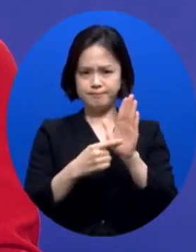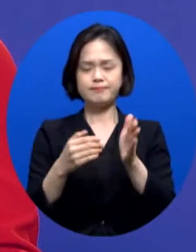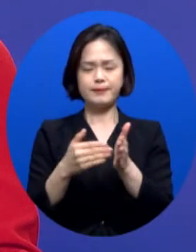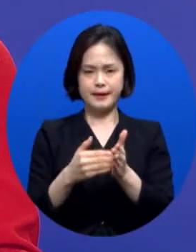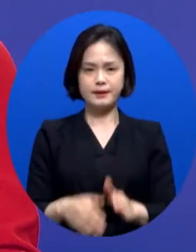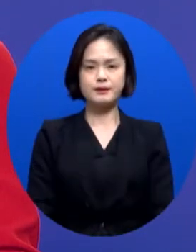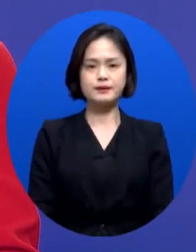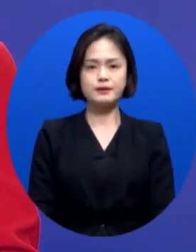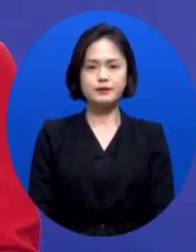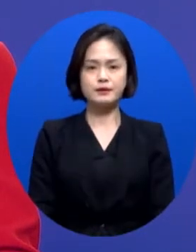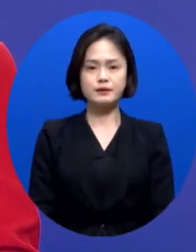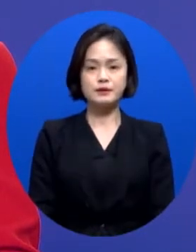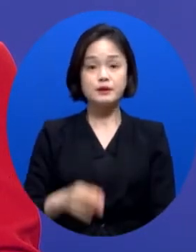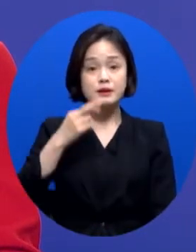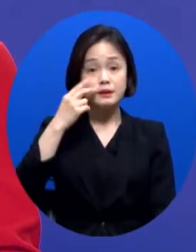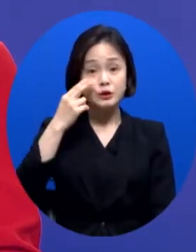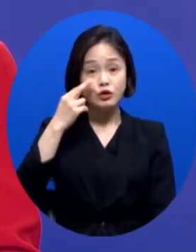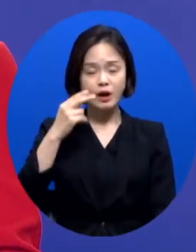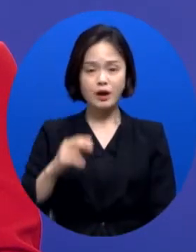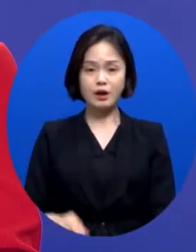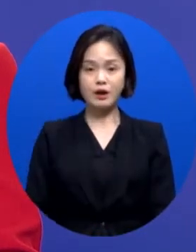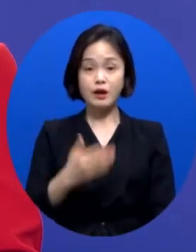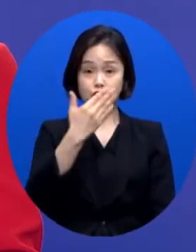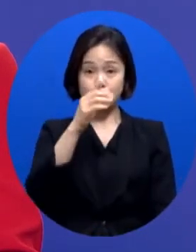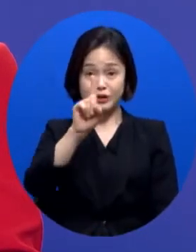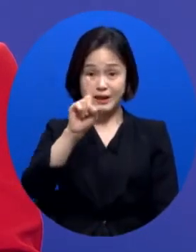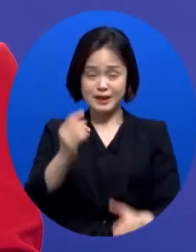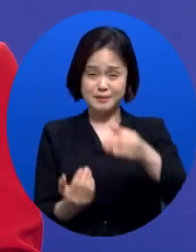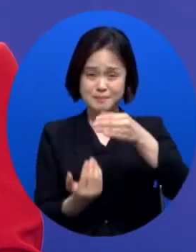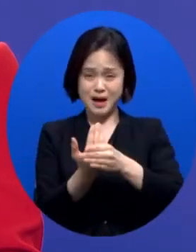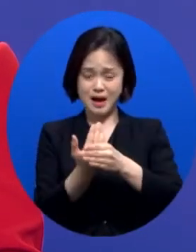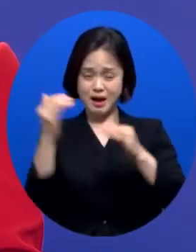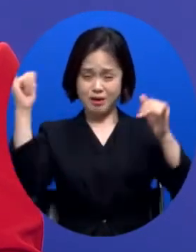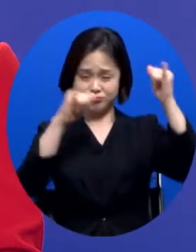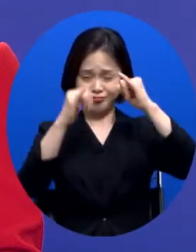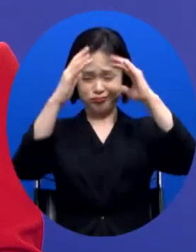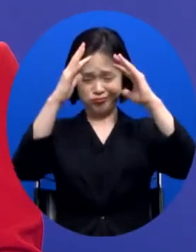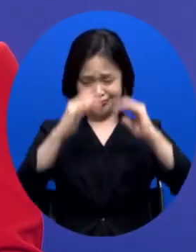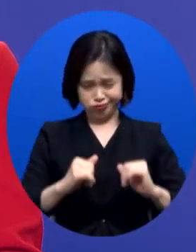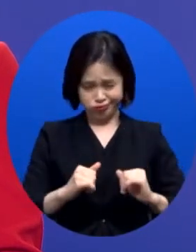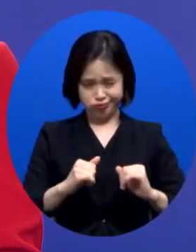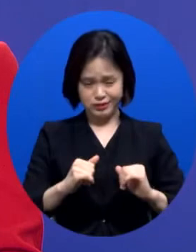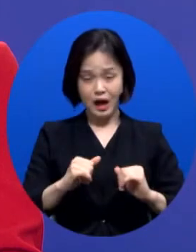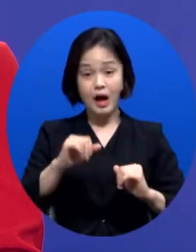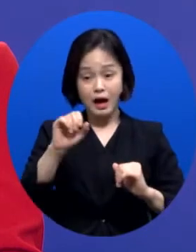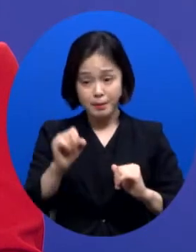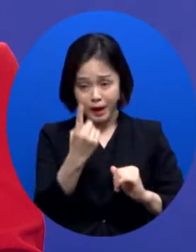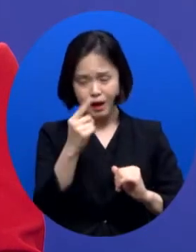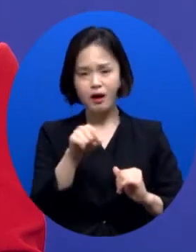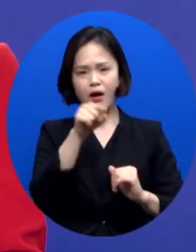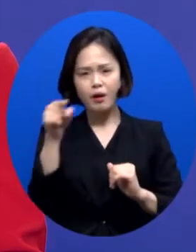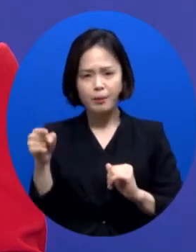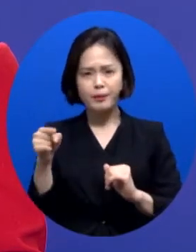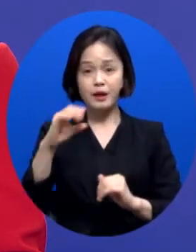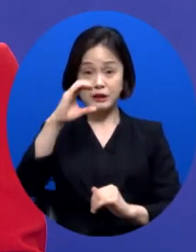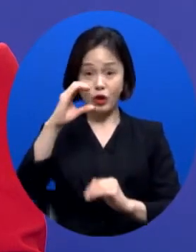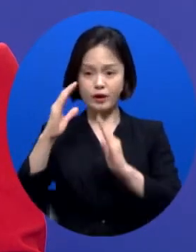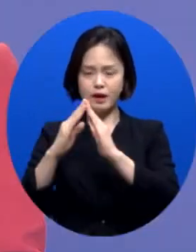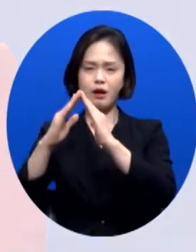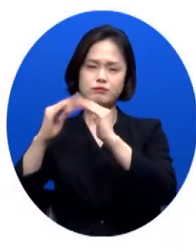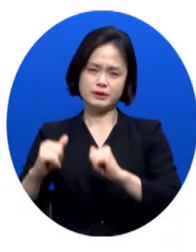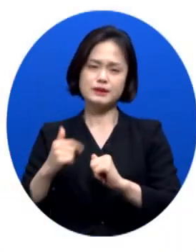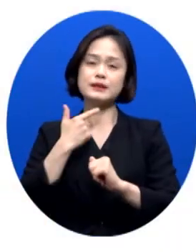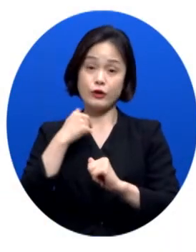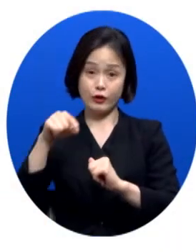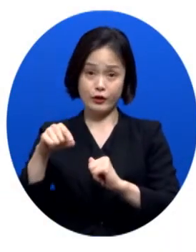9.11 테러로 파괴된 성 니콜라스 그리스 정교회 성당을 재건하기 위해 모은 금액이 1,000억 원을 넘어섰습니다.